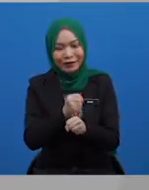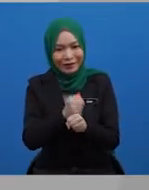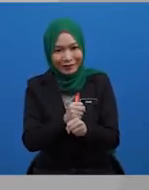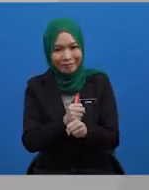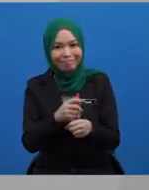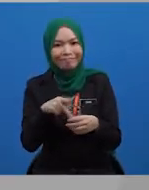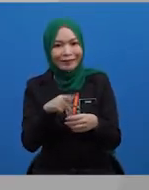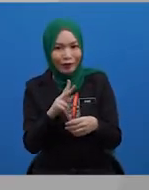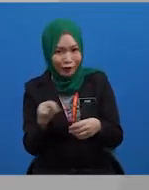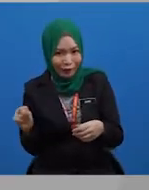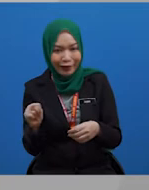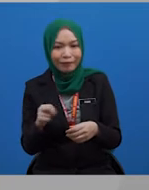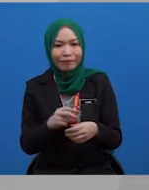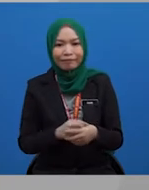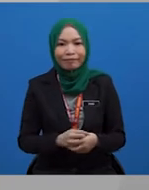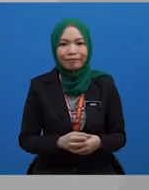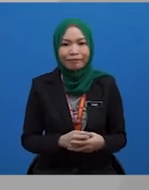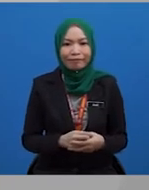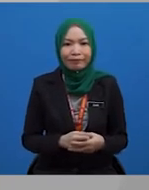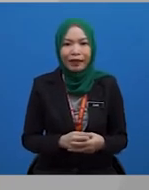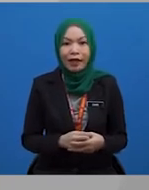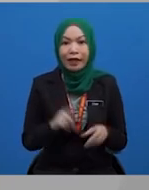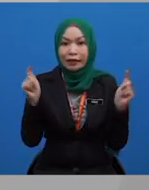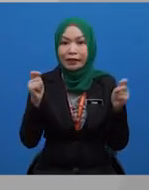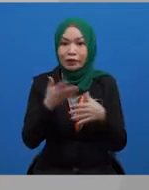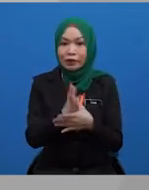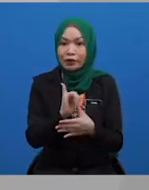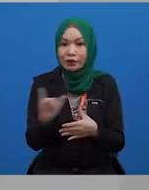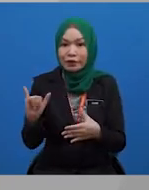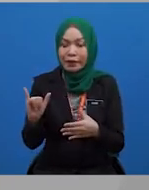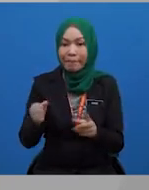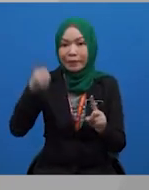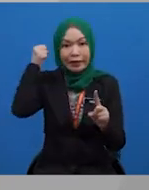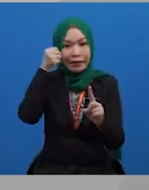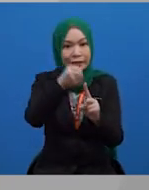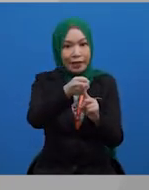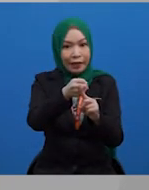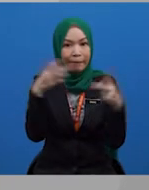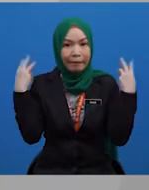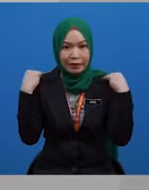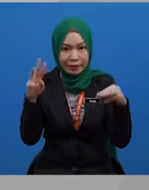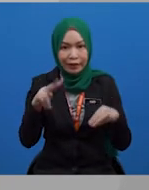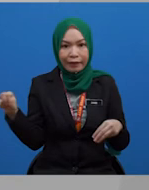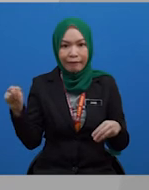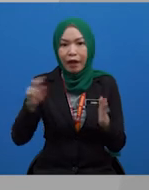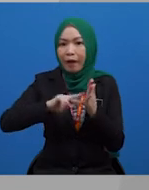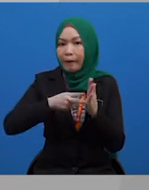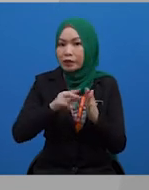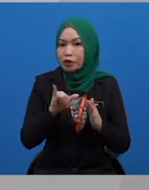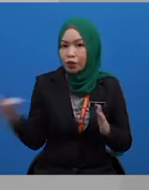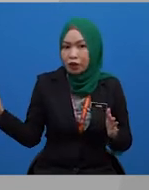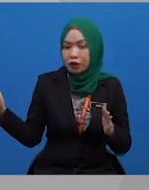penyasaran pasaran yang bermaksud proses menilai daya tarikan sesuatu kumpulan pengguna